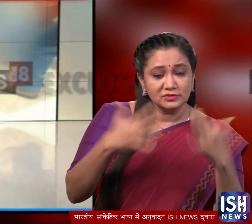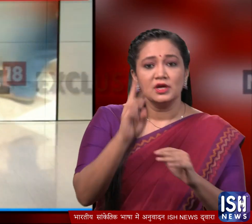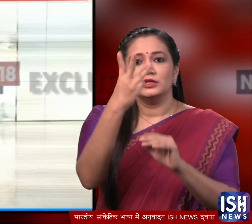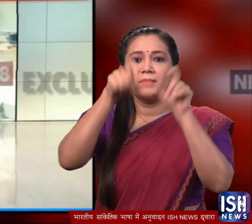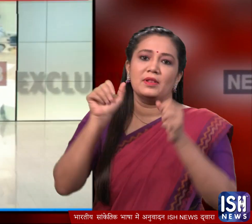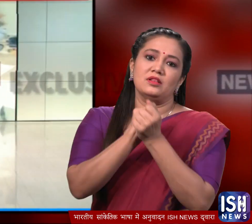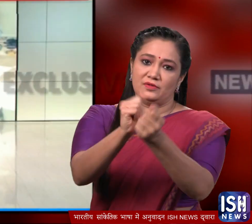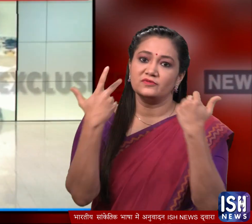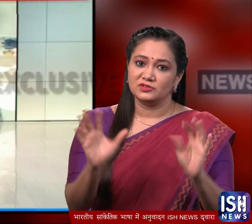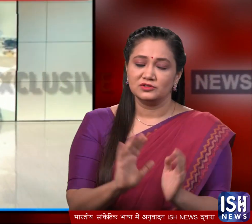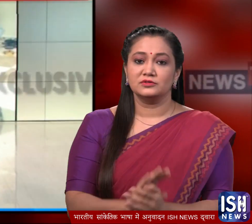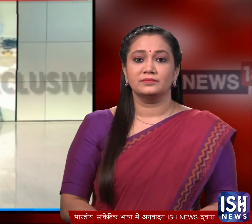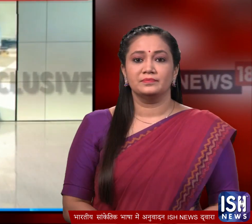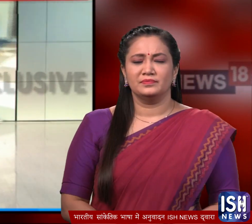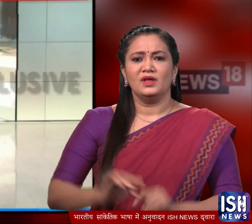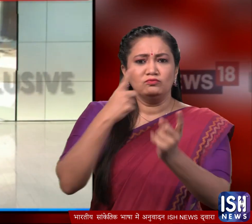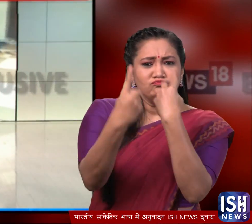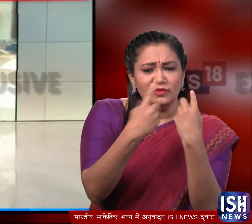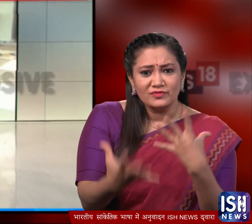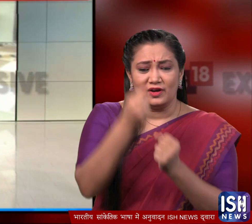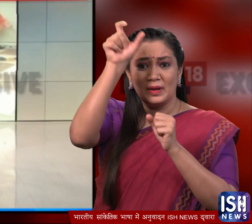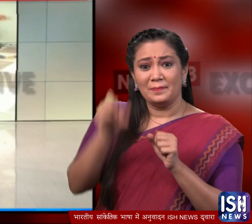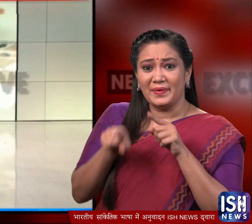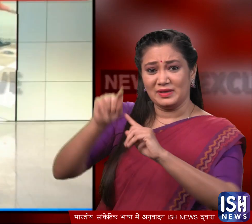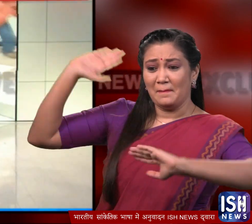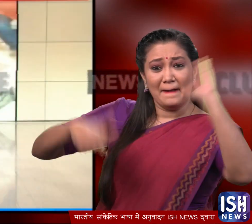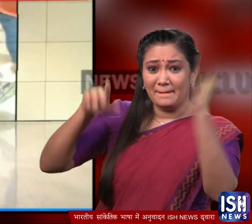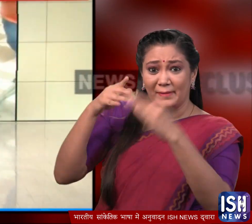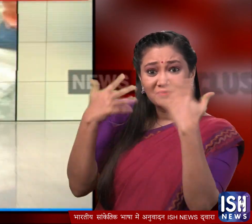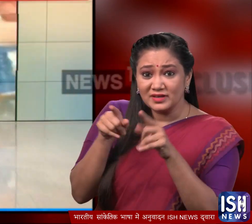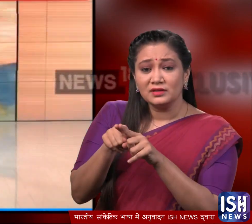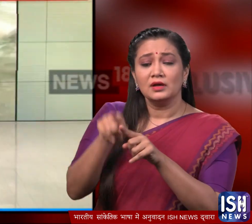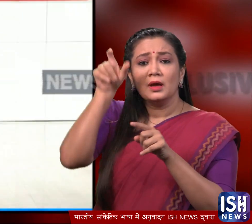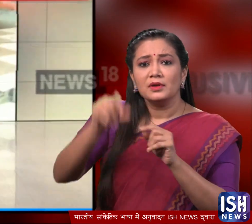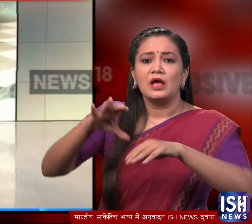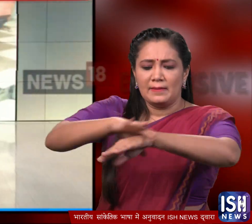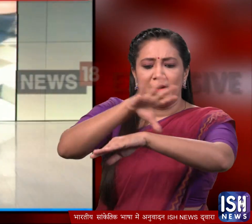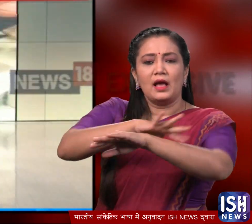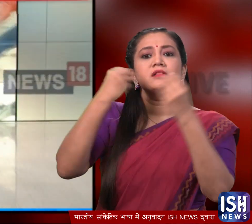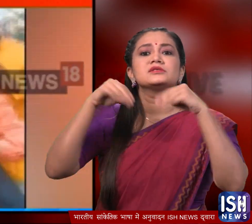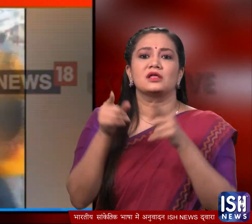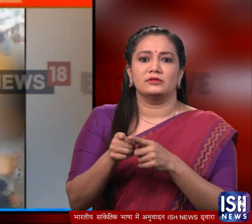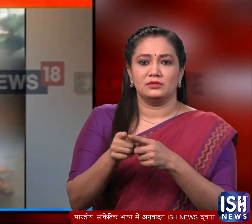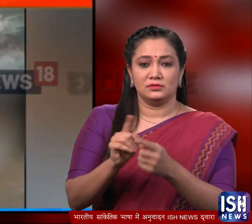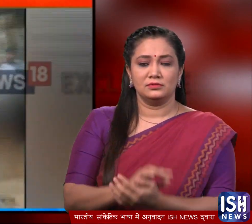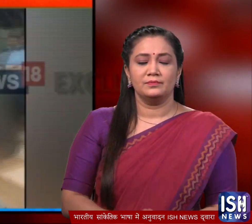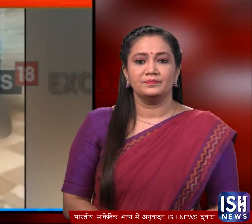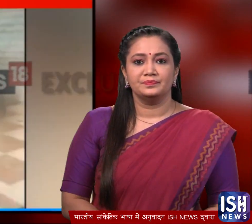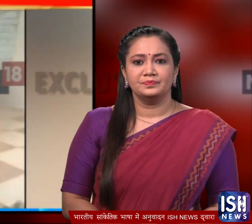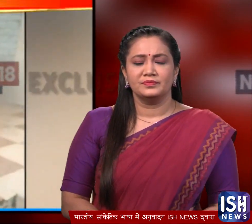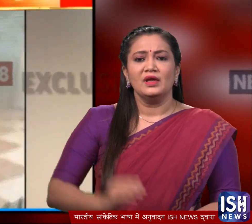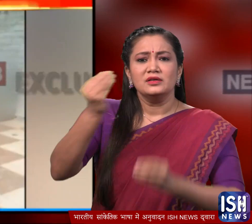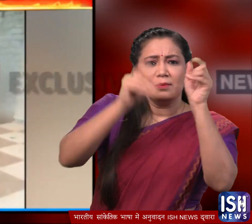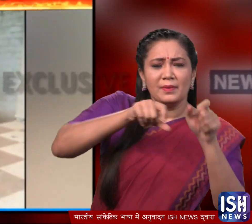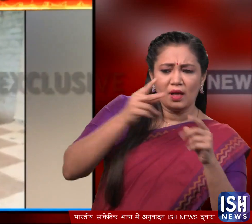3 आरोपियों को गिरफ्तार किया। जांच में पता चला कि जिस शख्स के साथ मारपीट हुई वो चूड़ियां बेचता था और